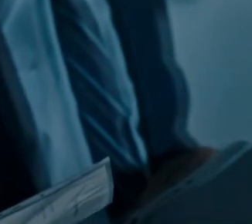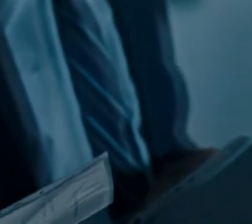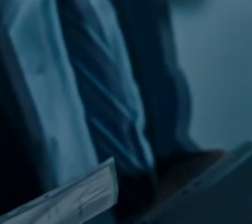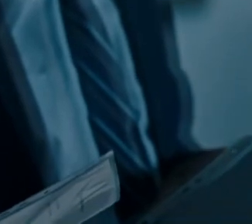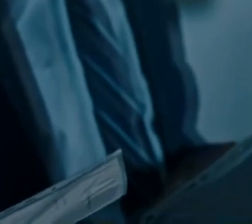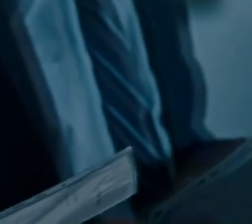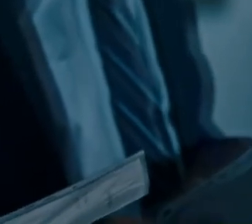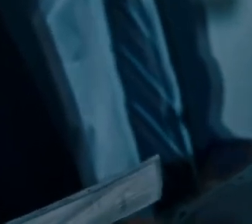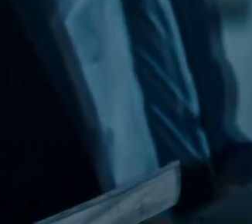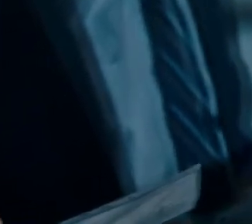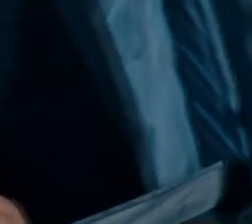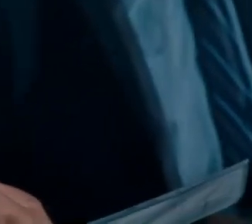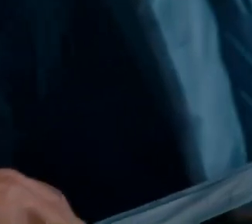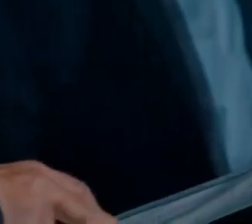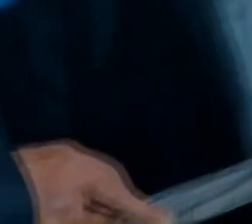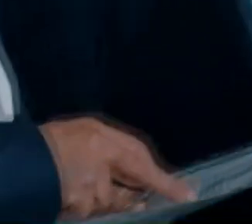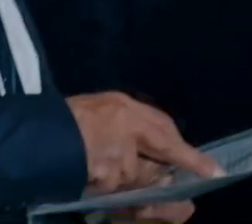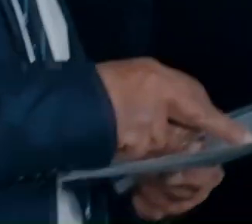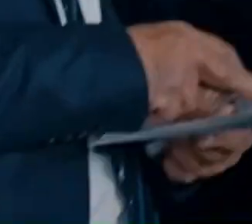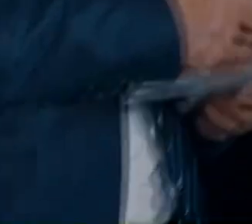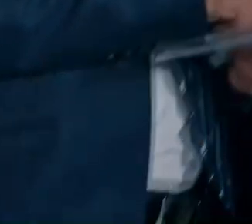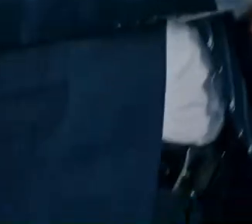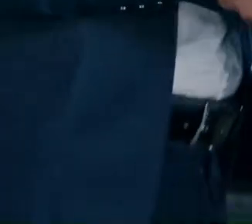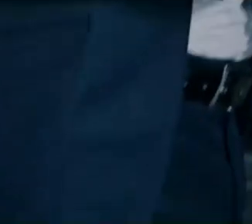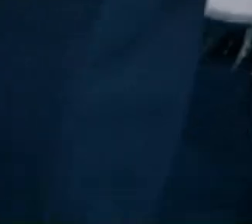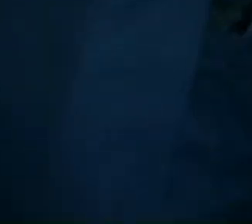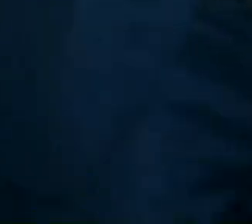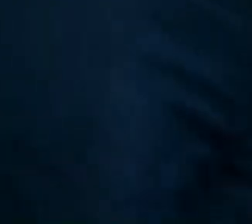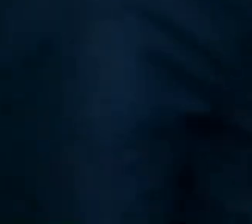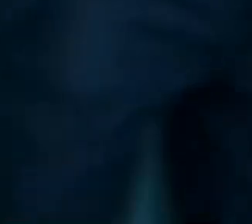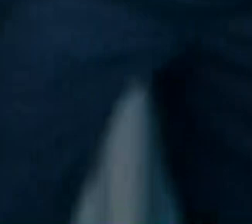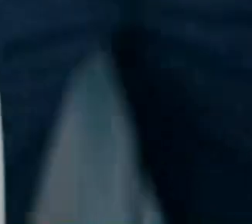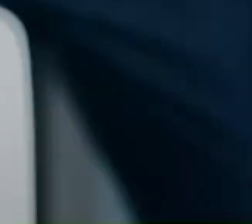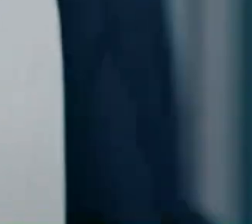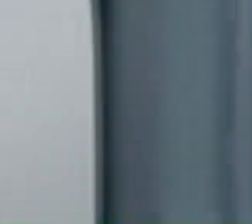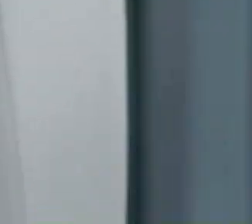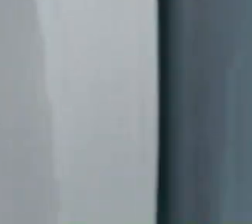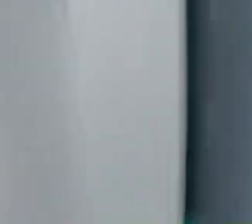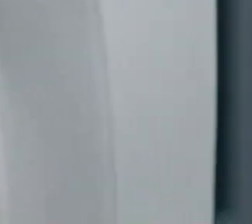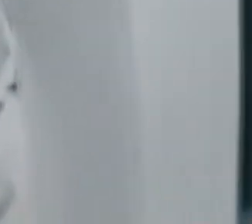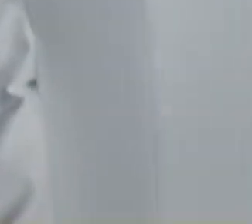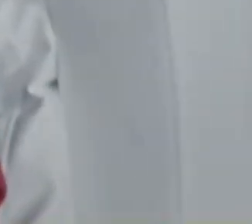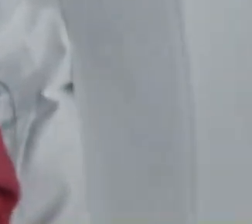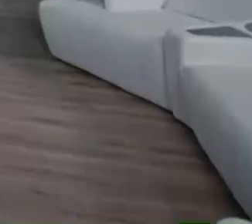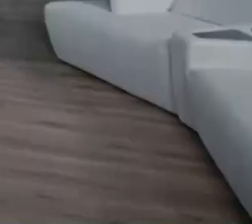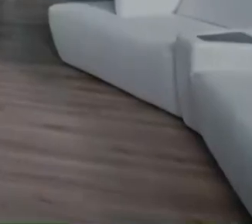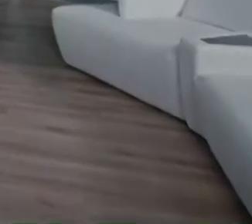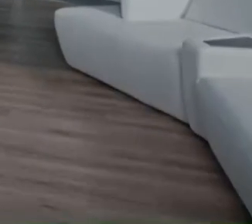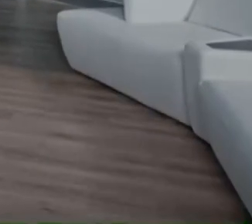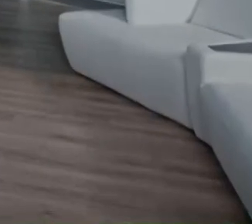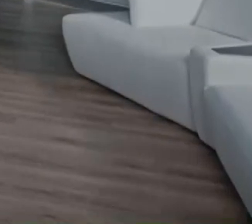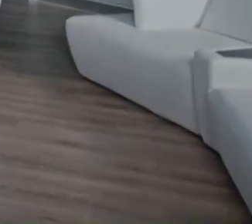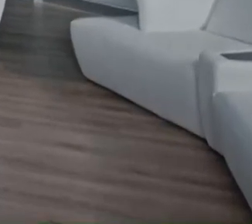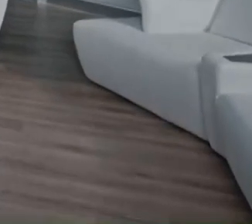Ender elindeki belgeyi okuyup keyifle başını salladı. Esin ve Yağız masanın önündeki beyaz koltuklarda karşılıklı oturuyorlar. Ender